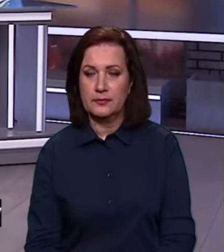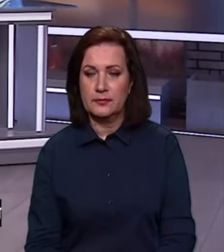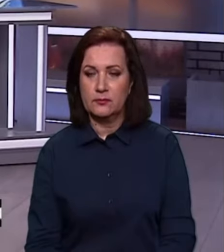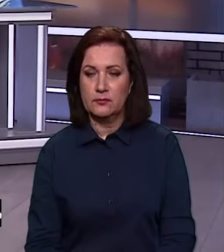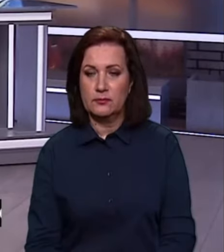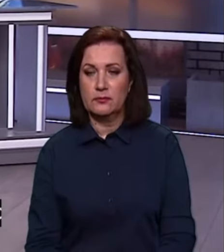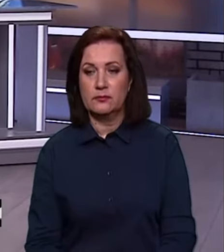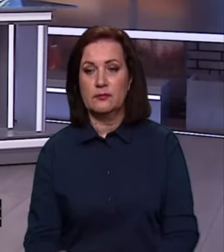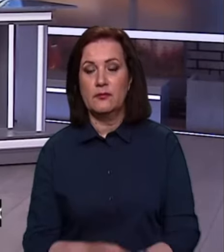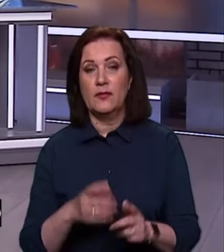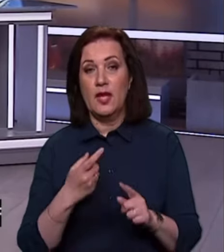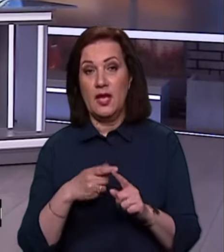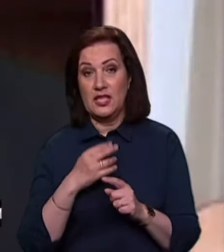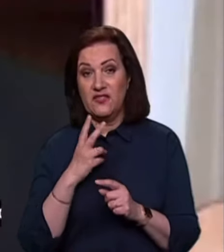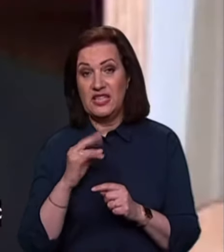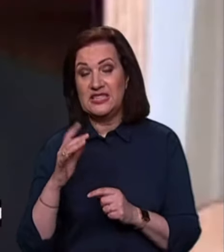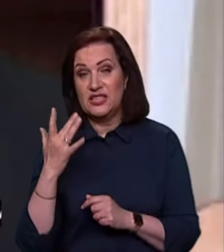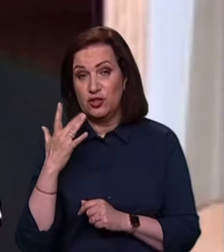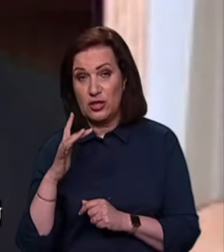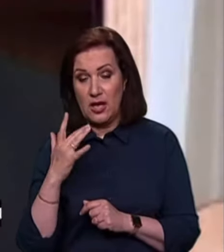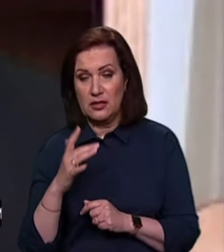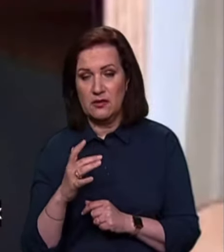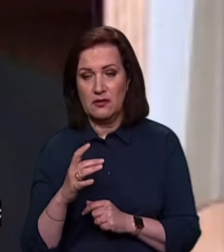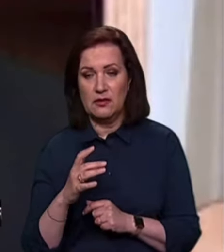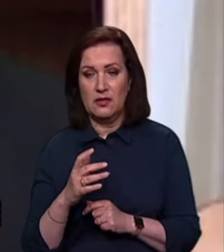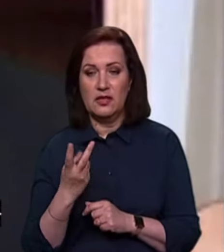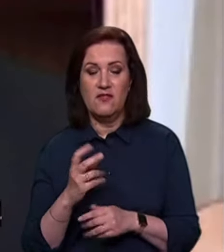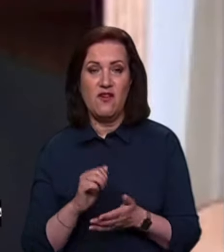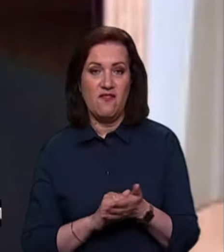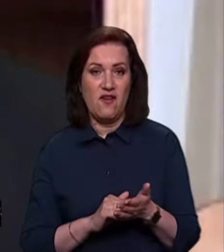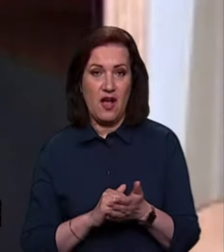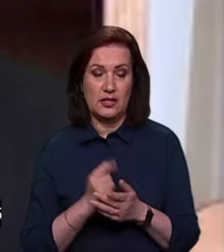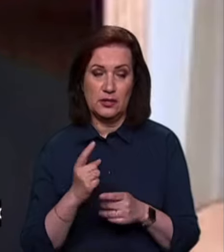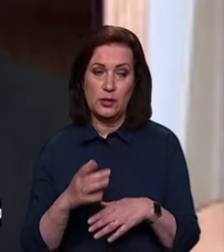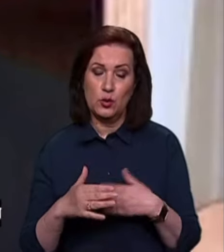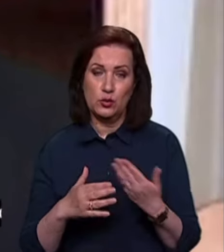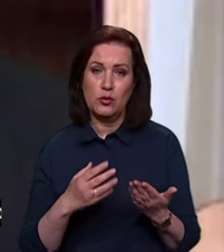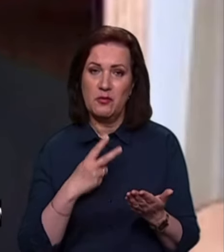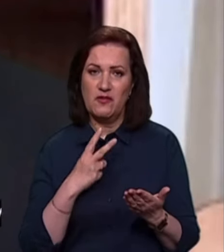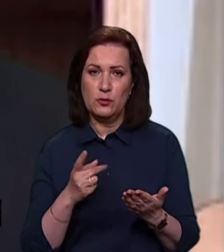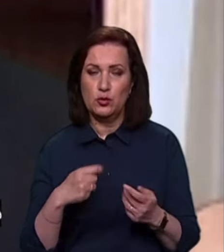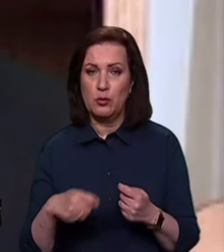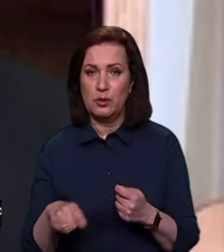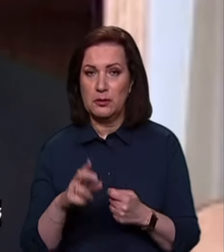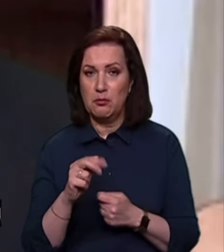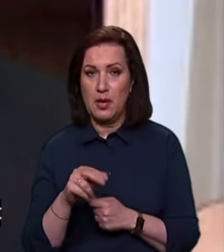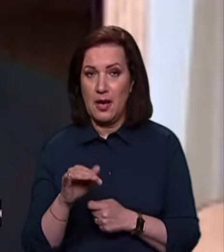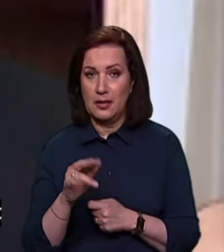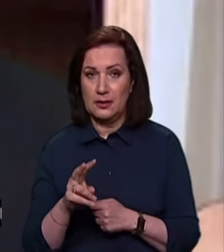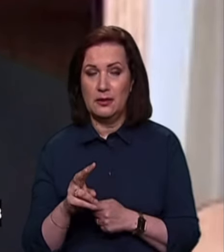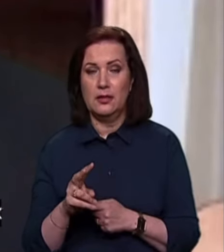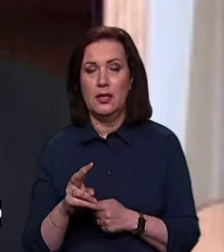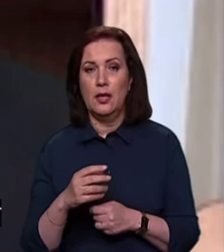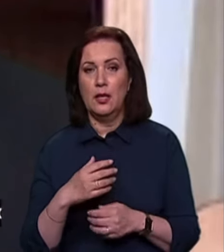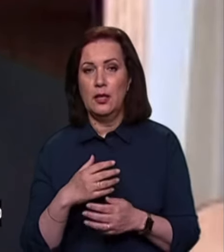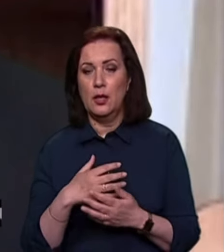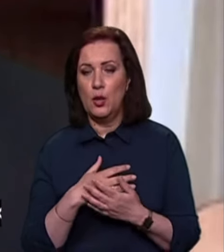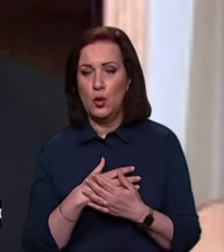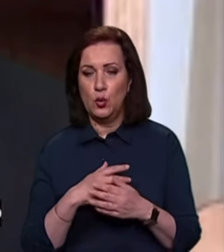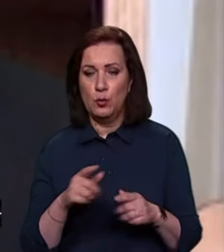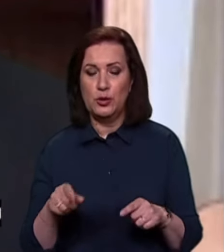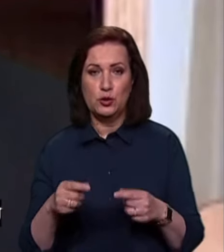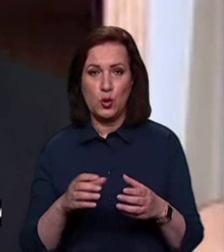Как это выглядит из Соединенных Штатов? Два фактора. С одной стороны, мы видим, что президент Байден раз за разом любит